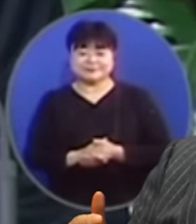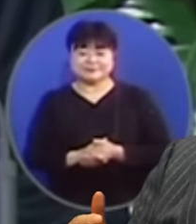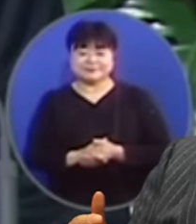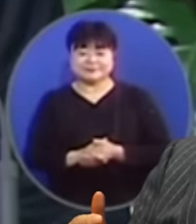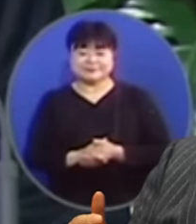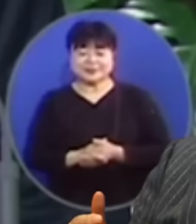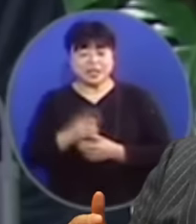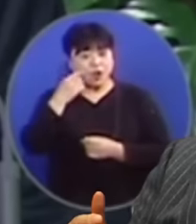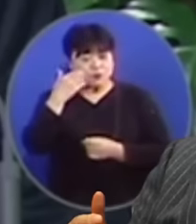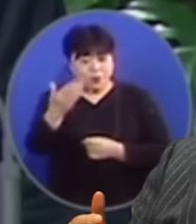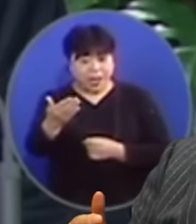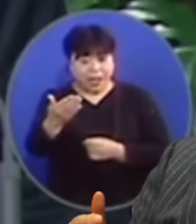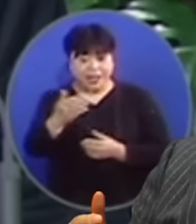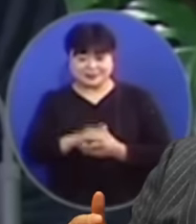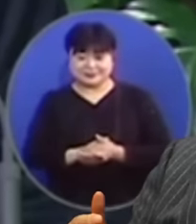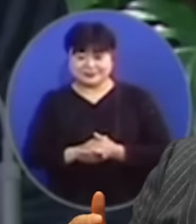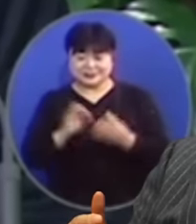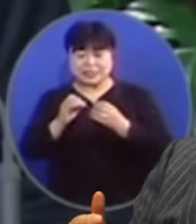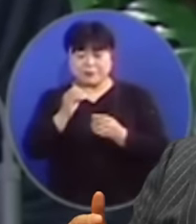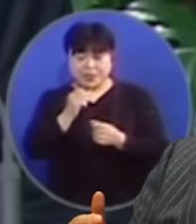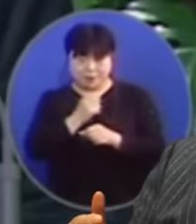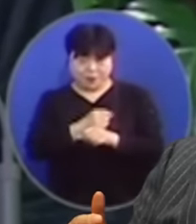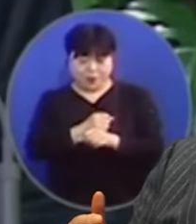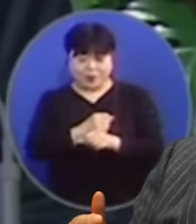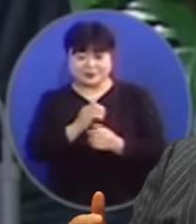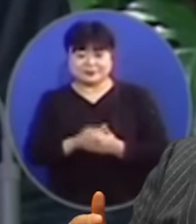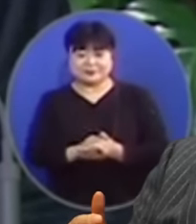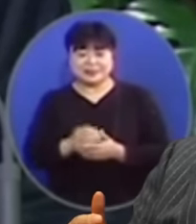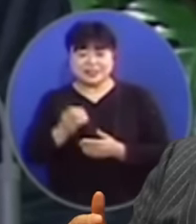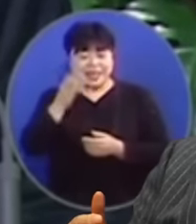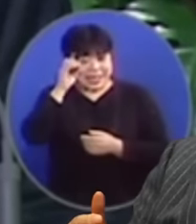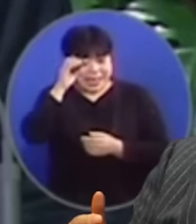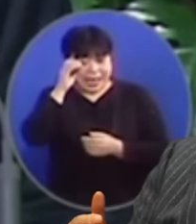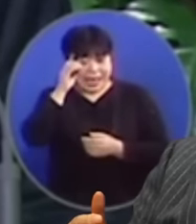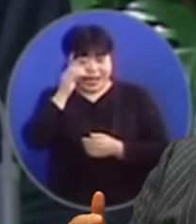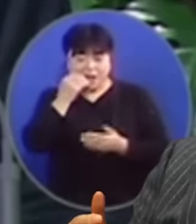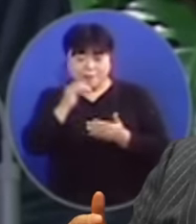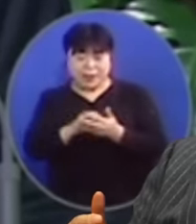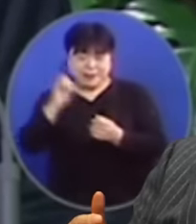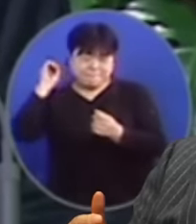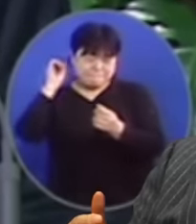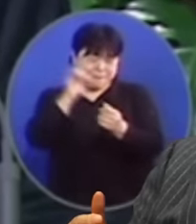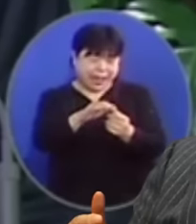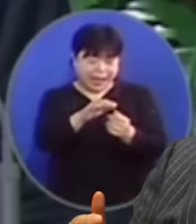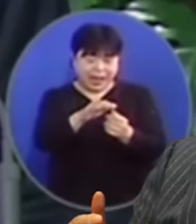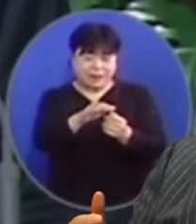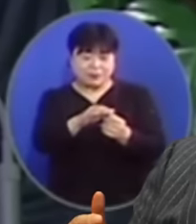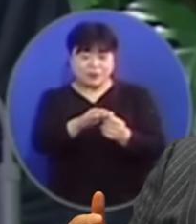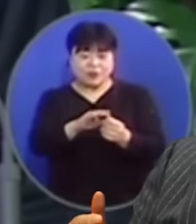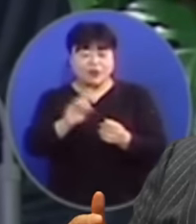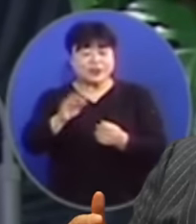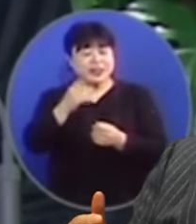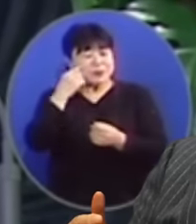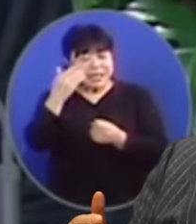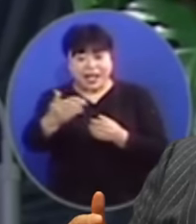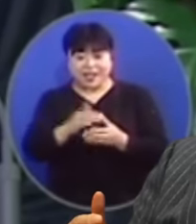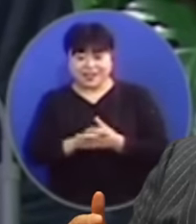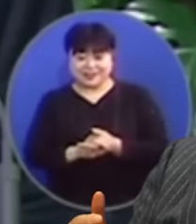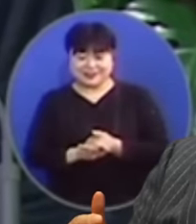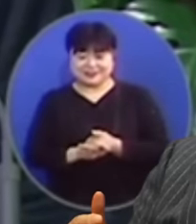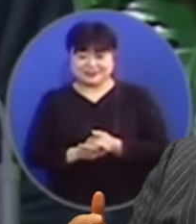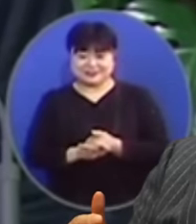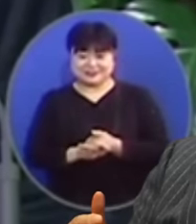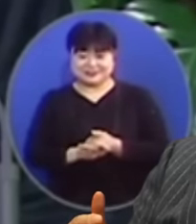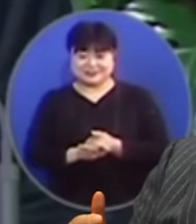내가 하나 물을 테니까 대답을 해 주십시오. 계란을 가지고 바위를 치면은 어떻게 됩니까?